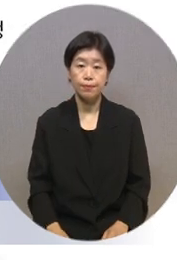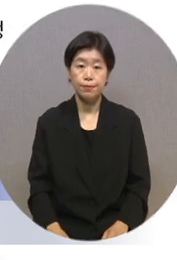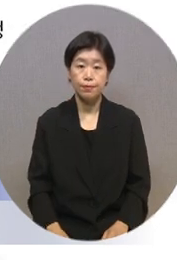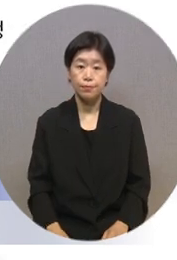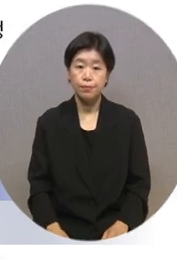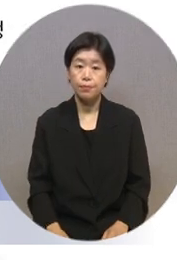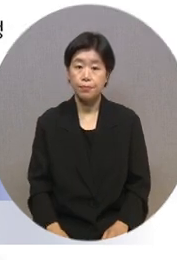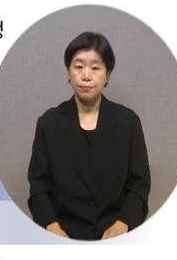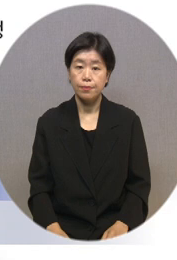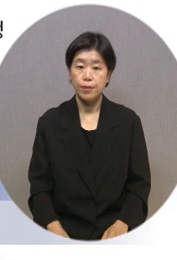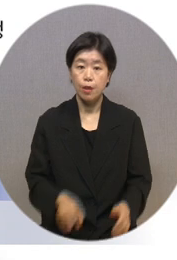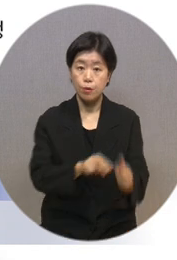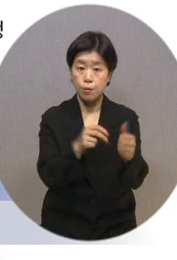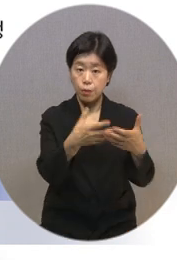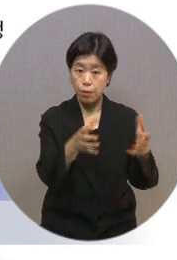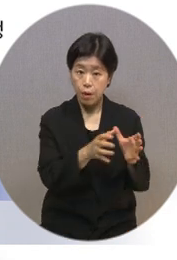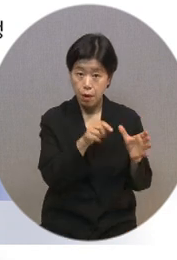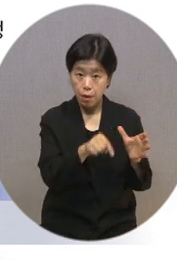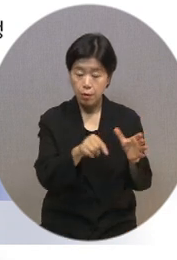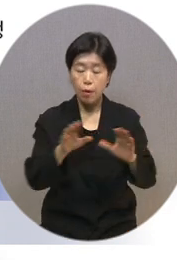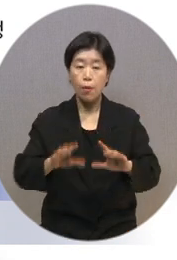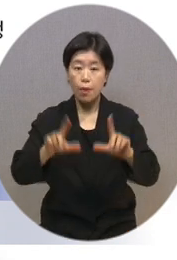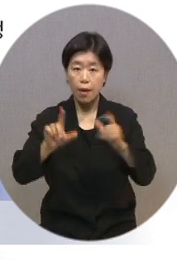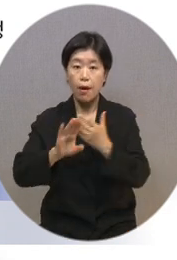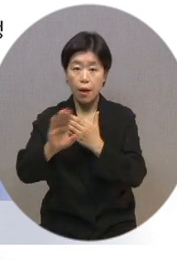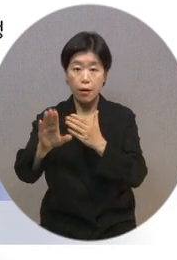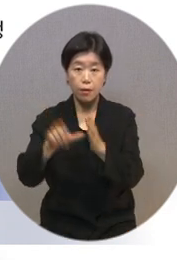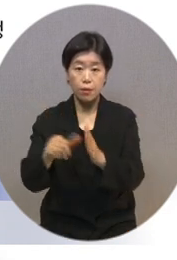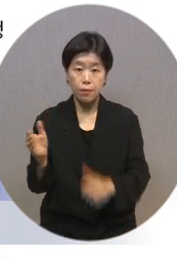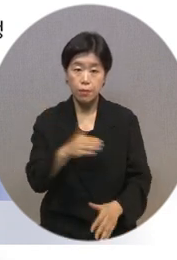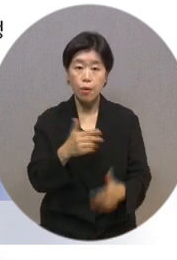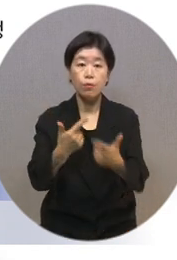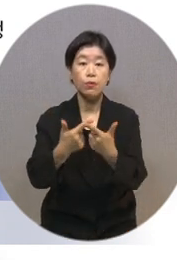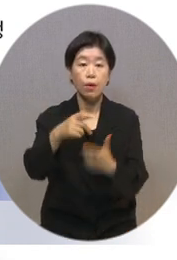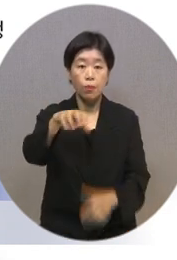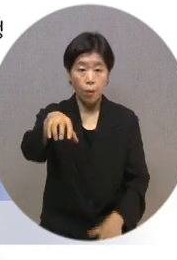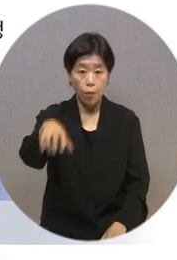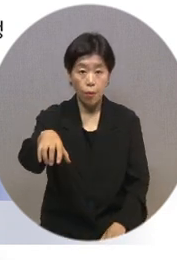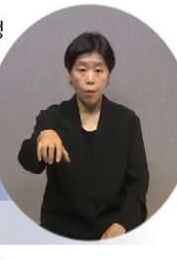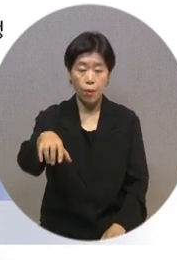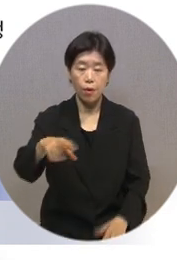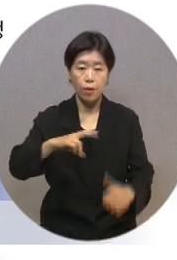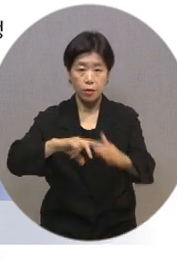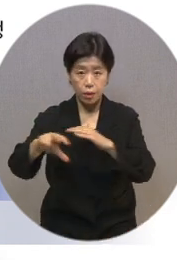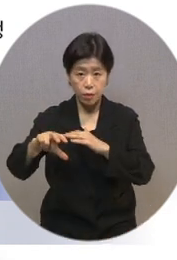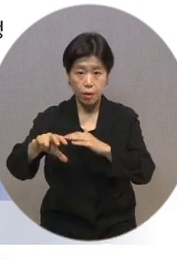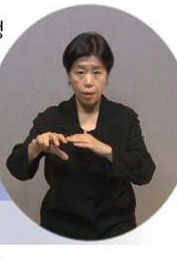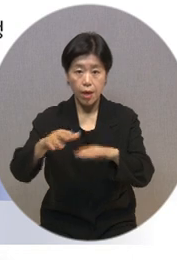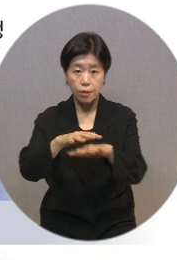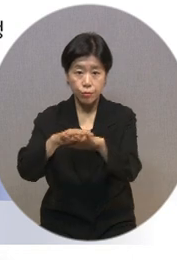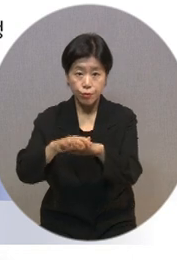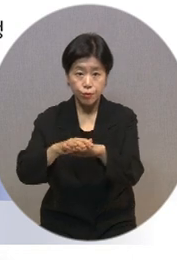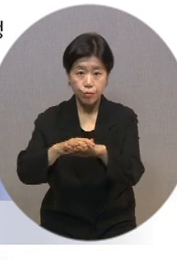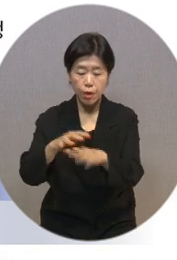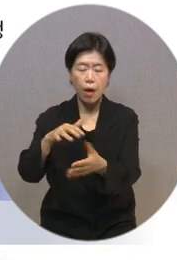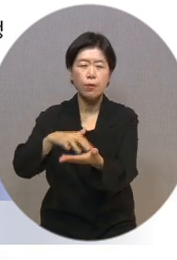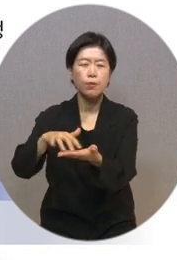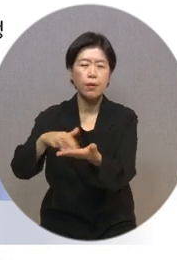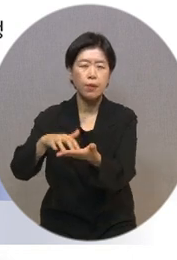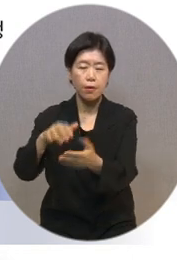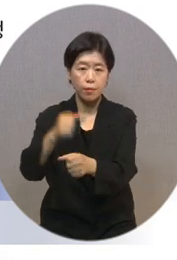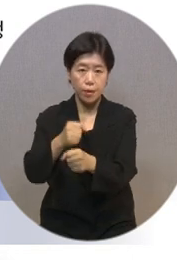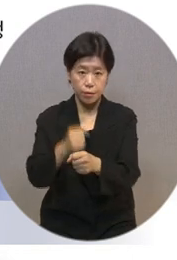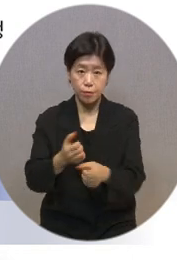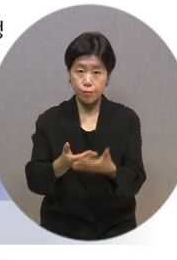한편 국토지리정보는 올해 하반기에는 부산광역시를 대상으로 지하철 노선 점자 안내도를 제작할